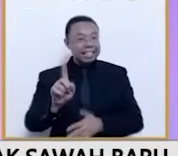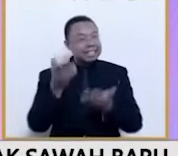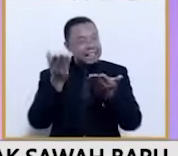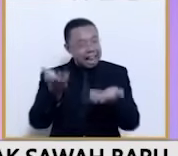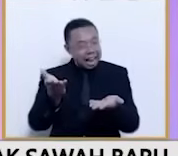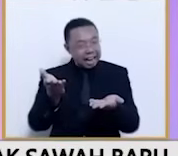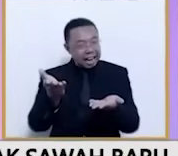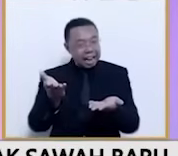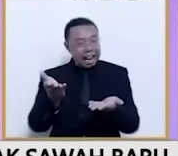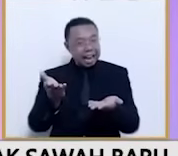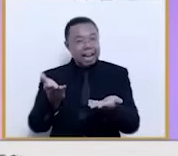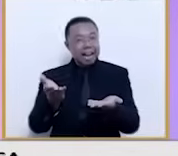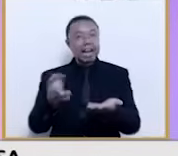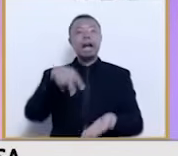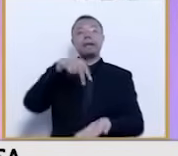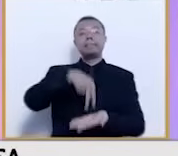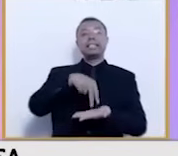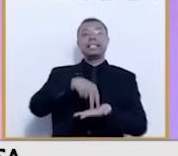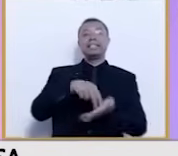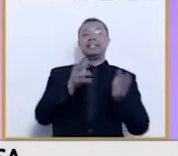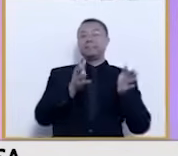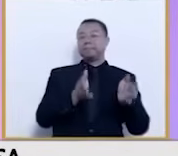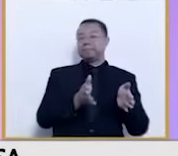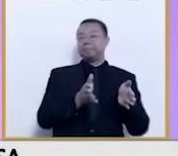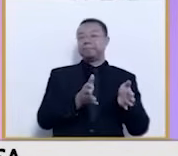kami persilakan menuju podium.